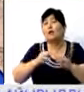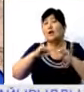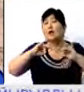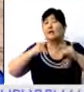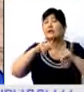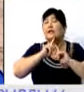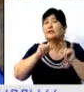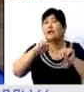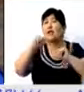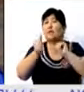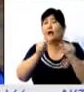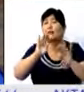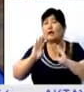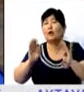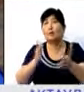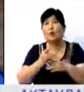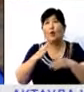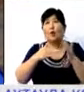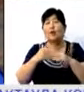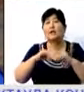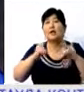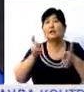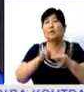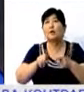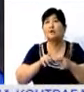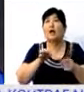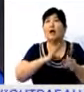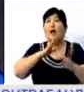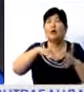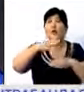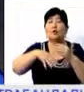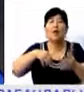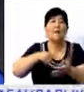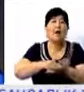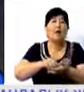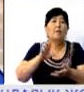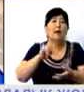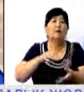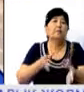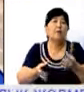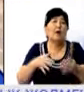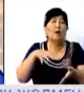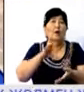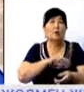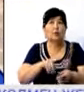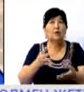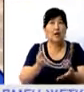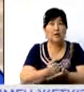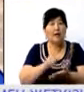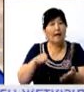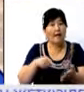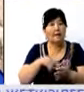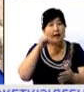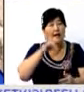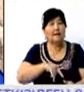түсті мозаикалар кезіктіруге болады. Құрылыс жұмыстарында қышты байланыстыру үшін әк суын араластырған батпақ қолданылған тәрізді. Қазба барысында табылған жәдігерлер қаланың